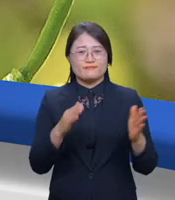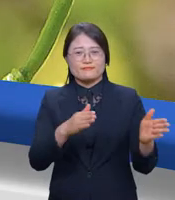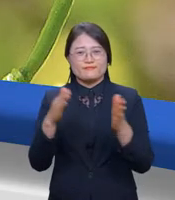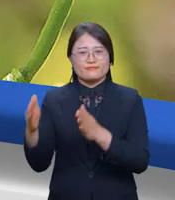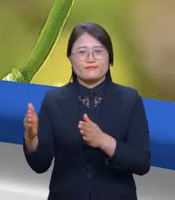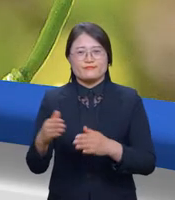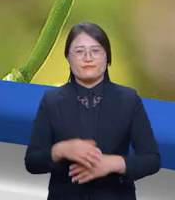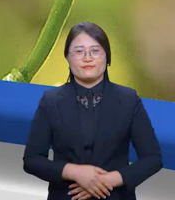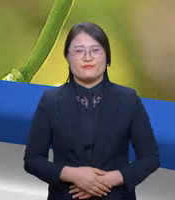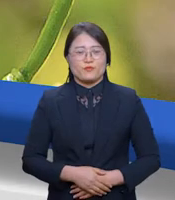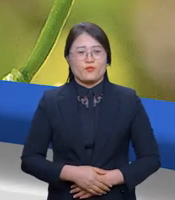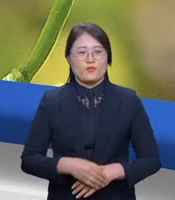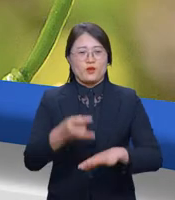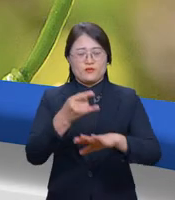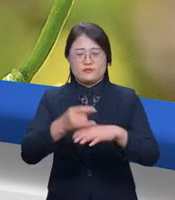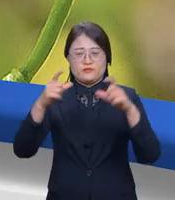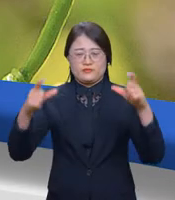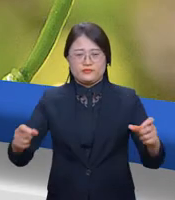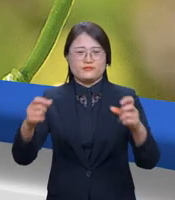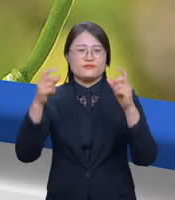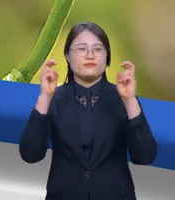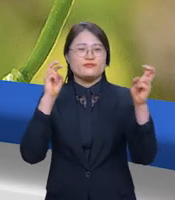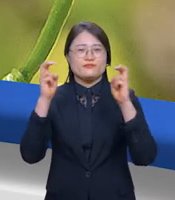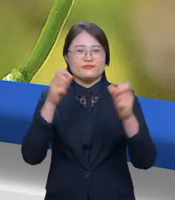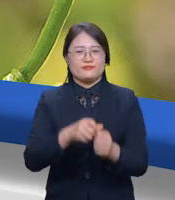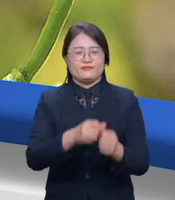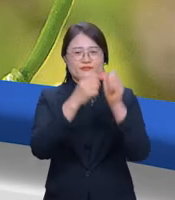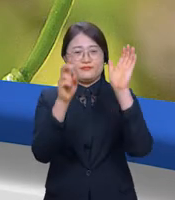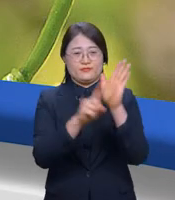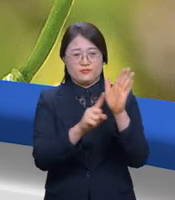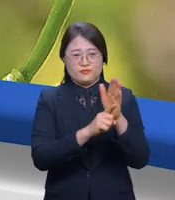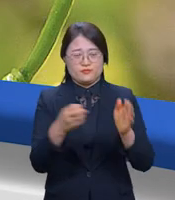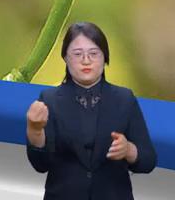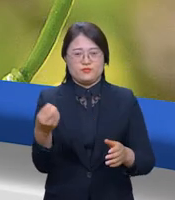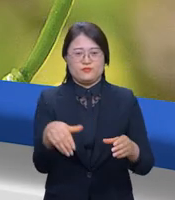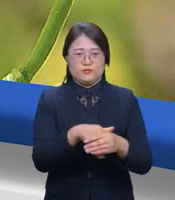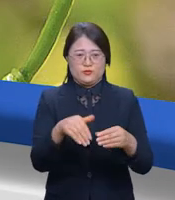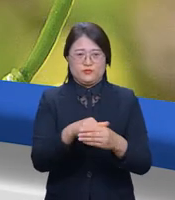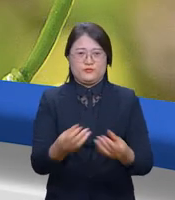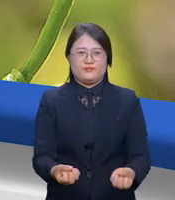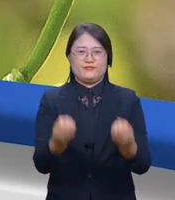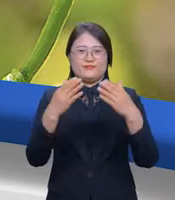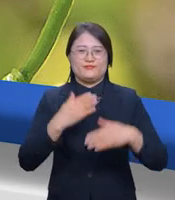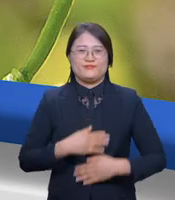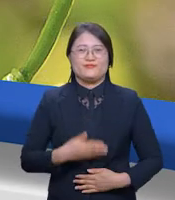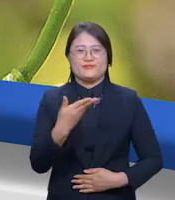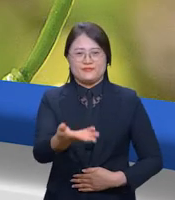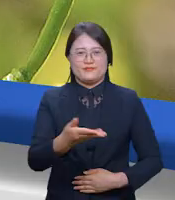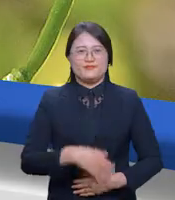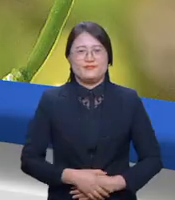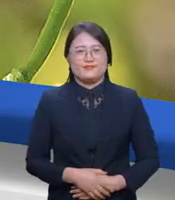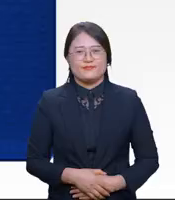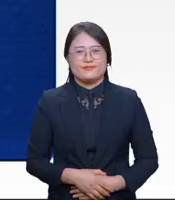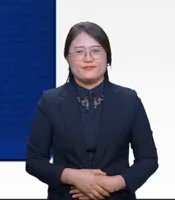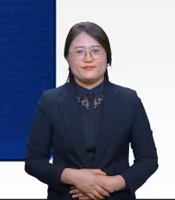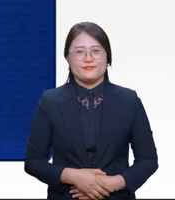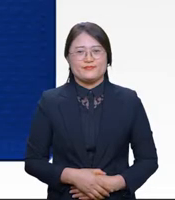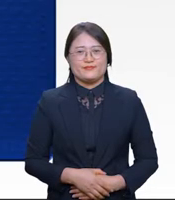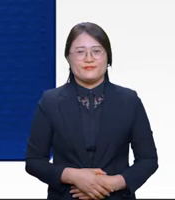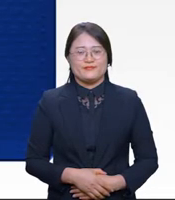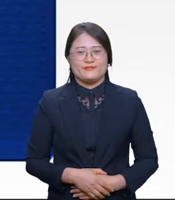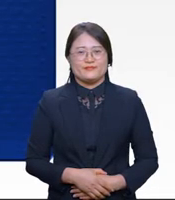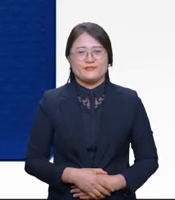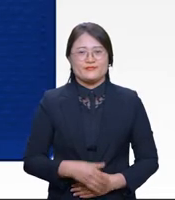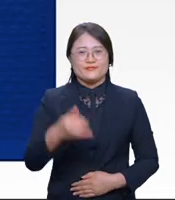다음은 의왕시 관내 기업의 구인구직 소식 및 문화 행사를 소개하는 의왕 알림이 시간입니다.